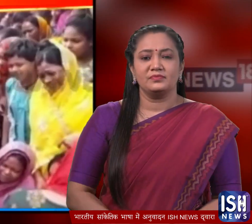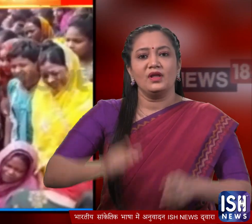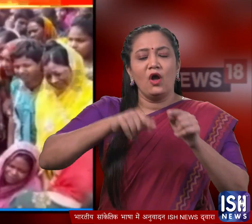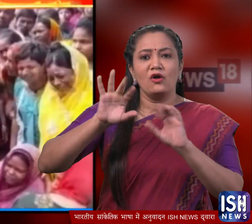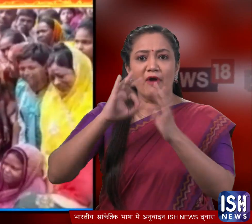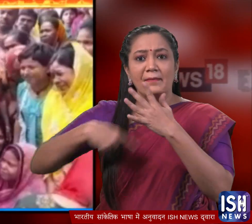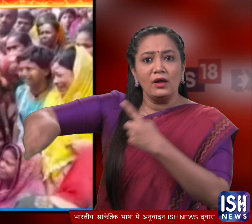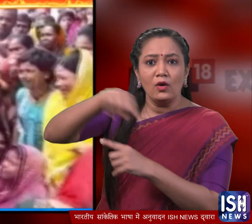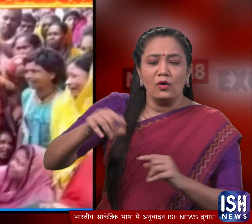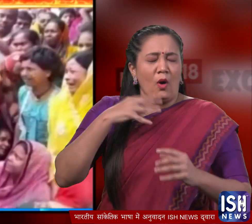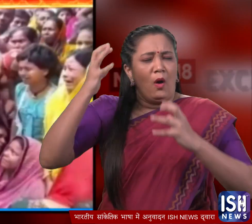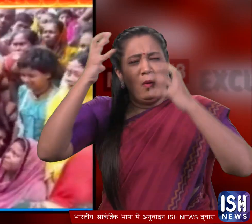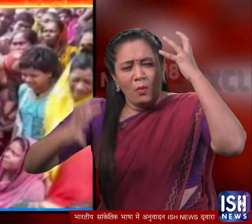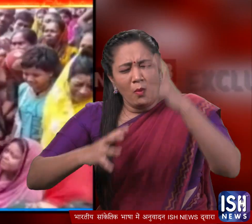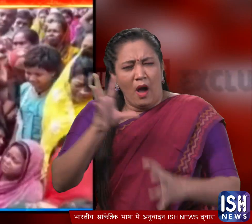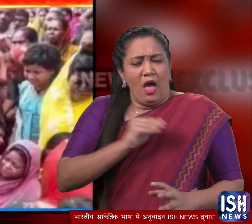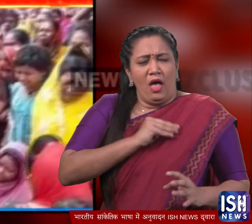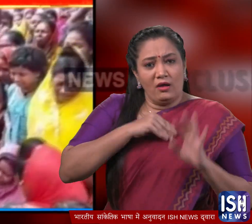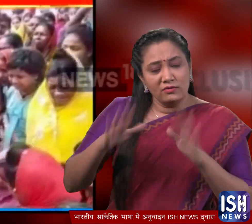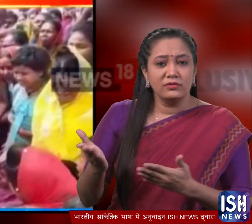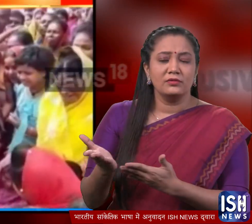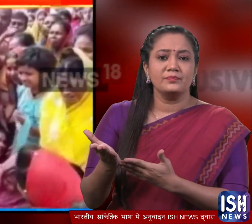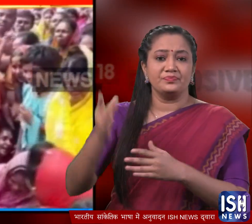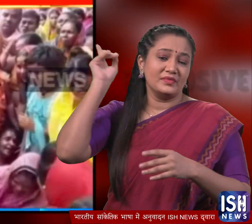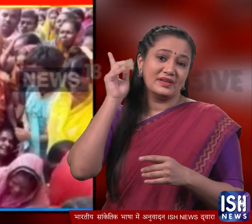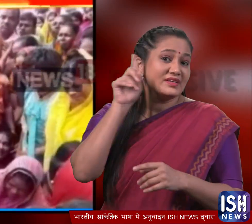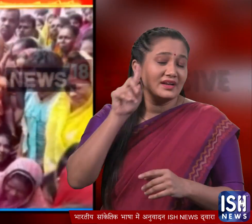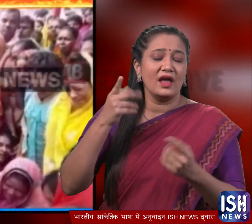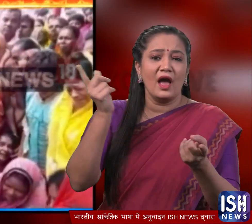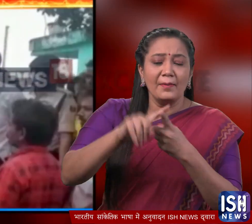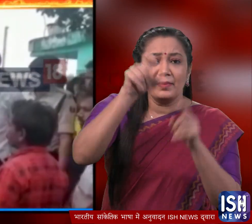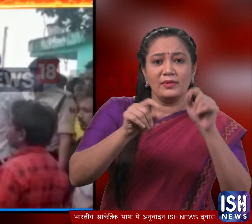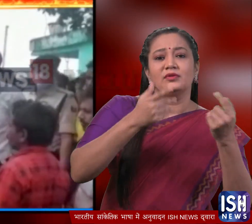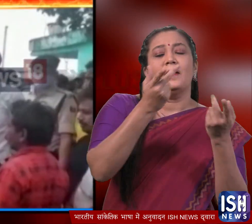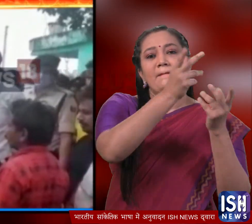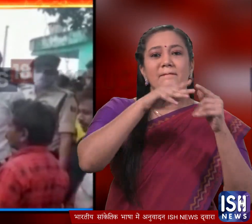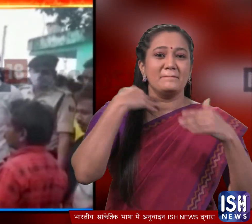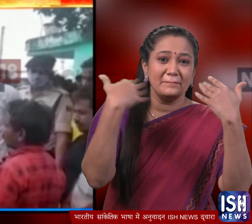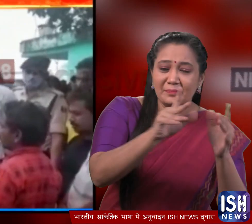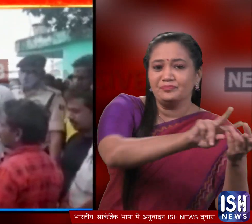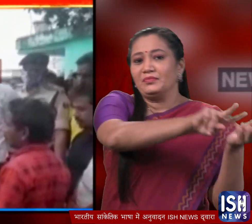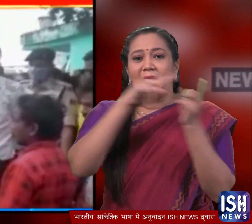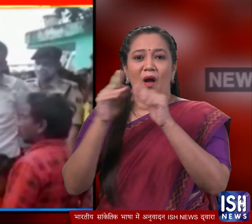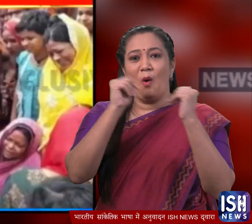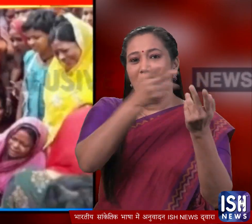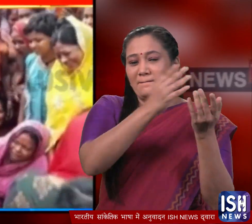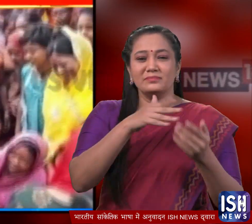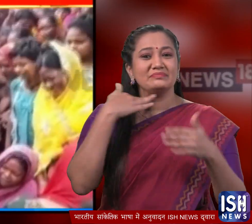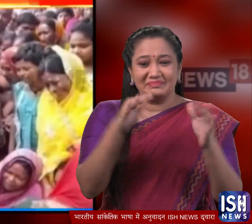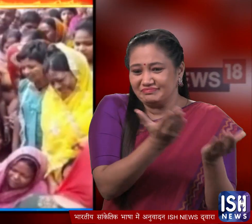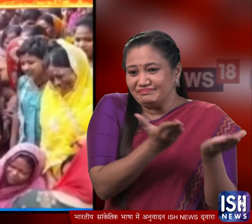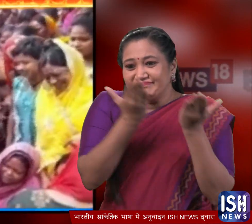इसलिए अब उन सभी के परिवार बुरी तरह डरे हुए हैं। शनिवार को हुए हमले में मारे गए श्रमिकों का शव पहुंचते ही घरों में मातम पसर गया।